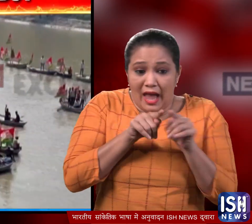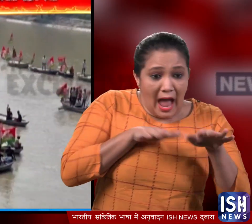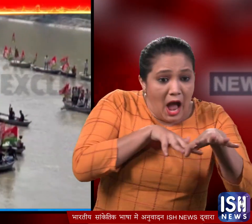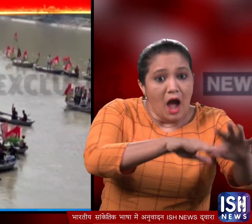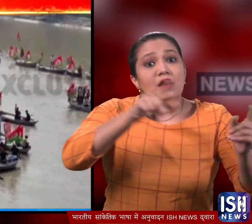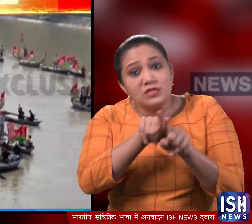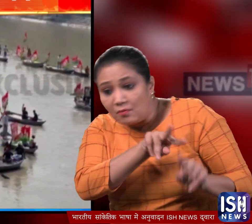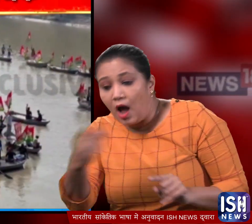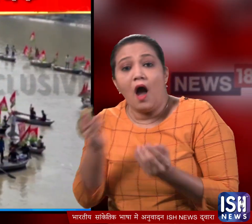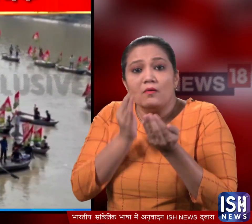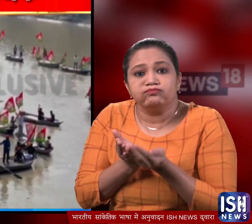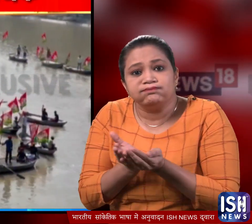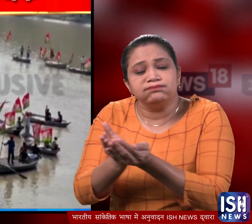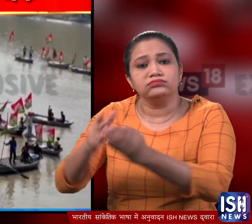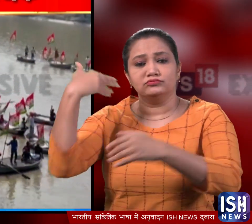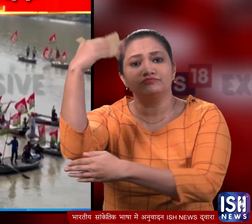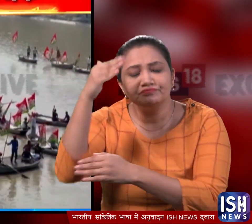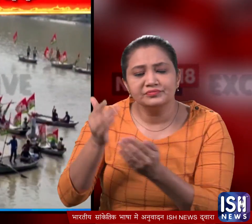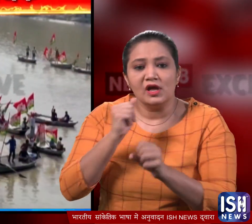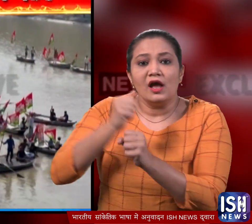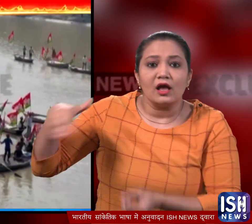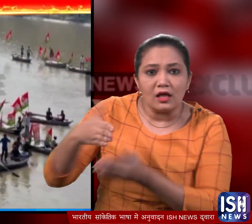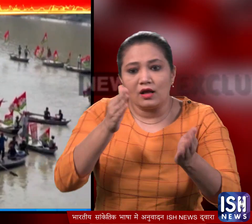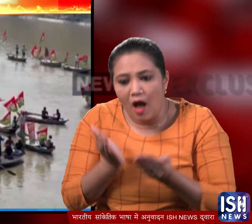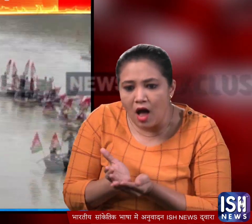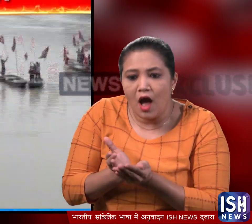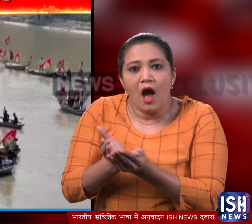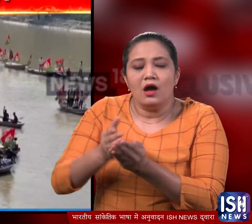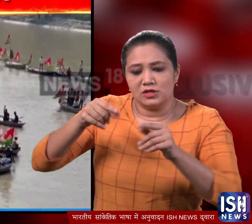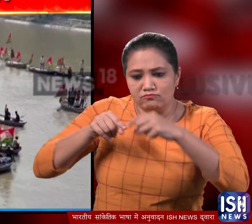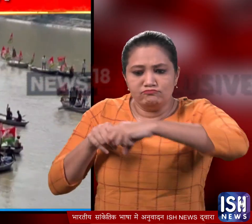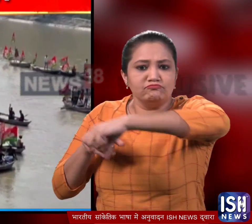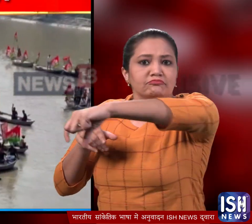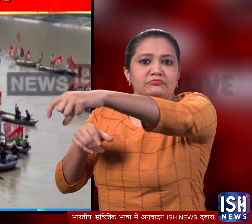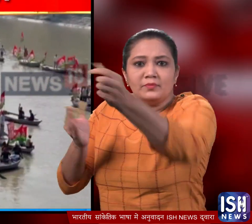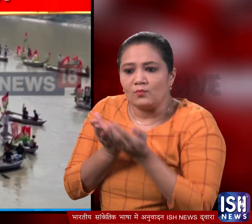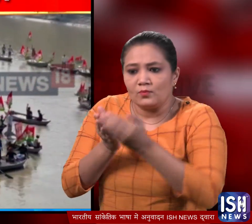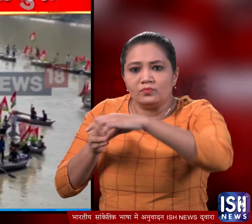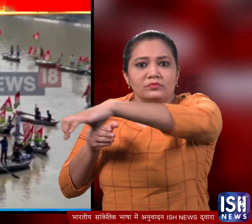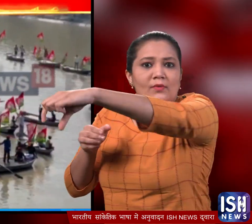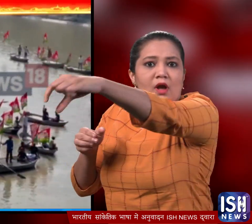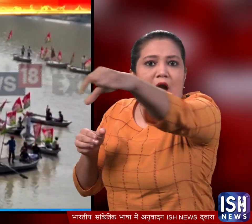नावों का सहारा लिया और पार्टी के झंडे लगाकर गंगा में जल यात्रा करने निकल पड़े।